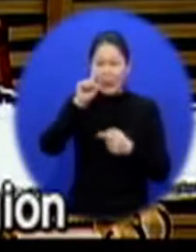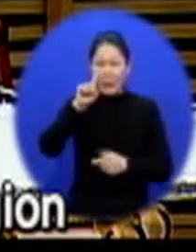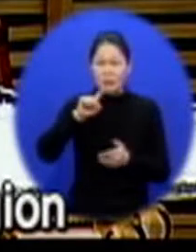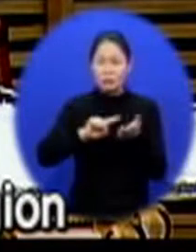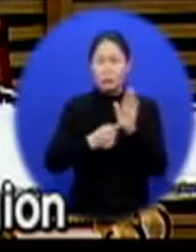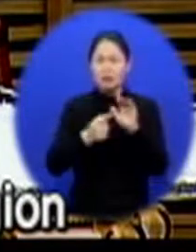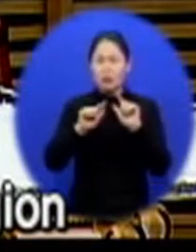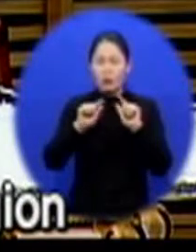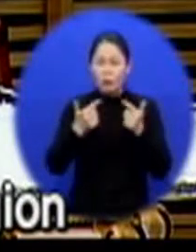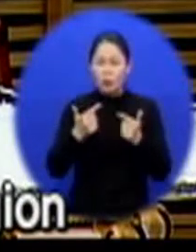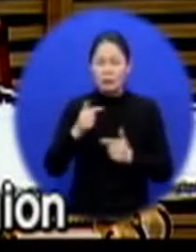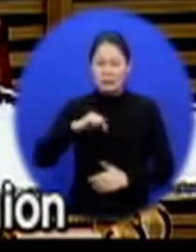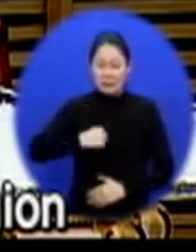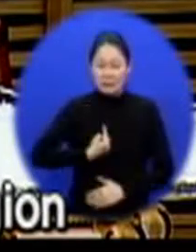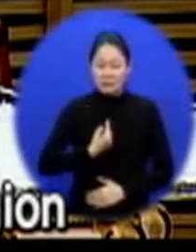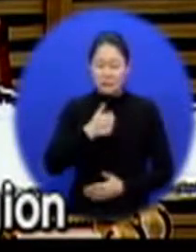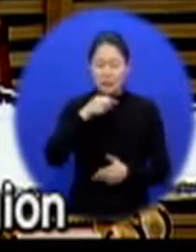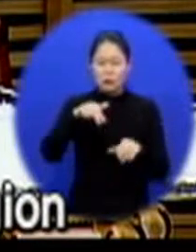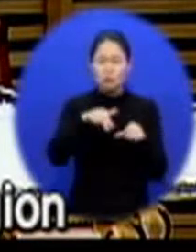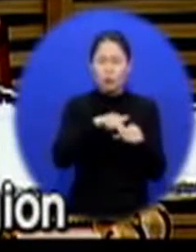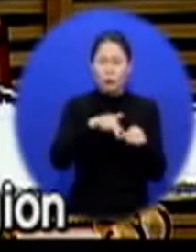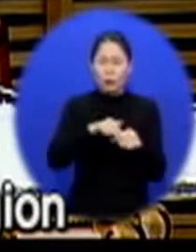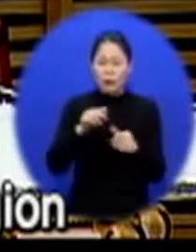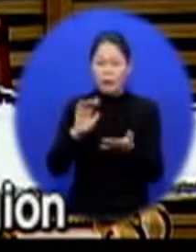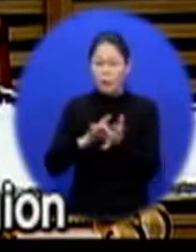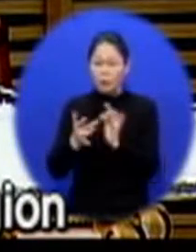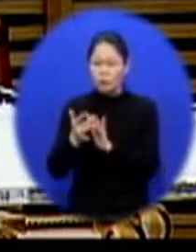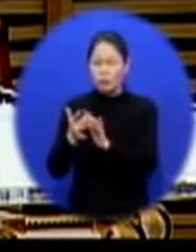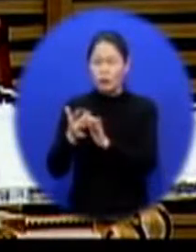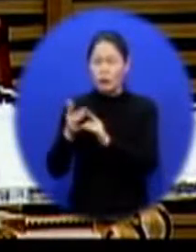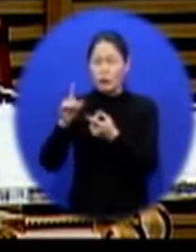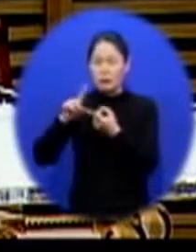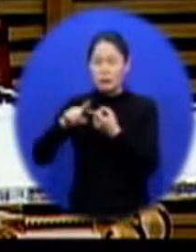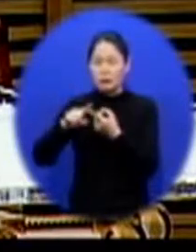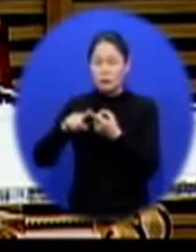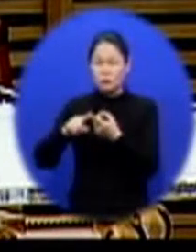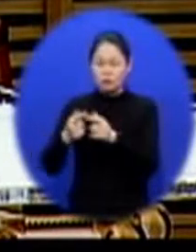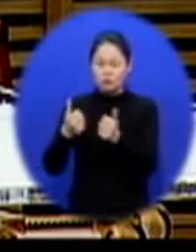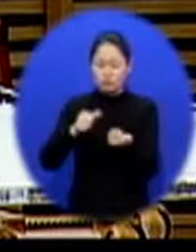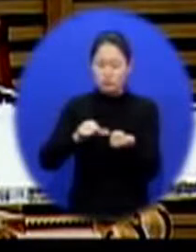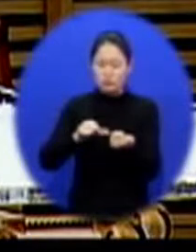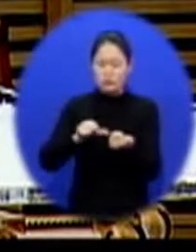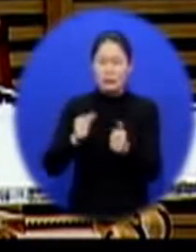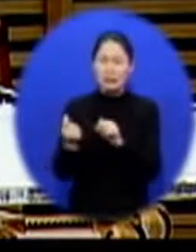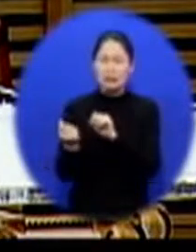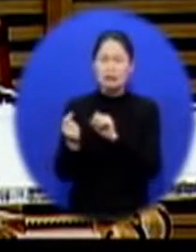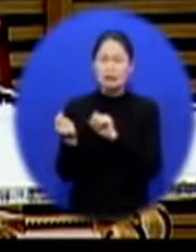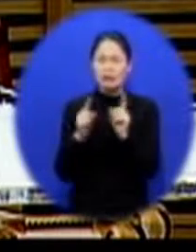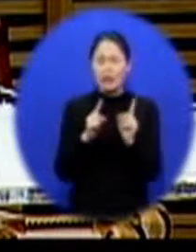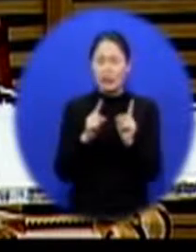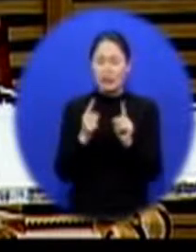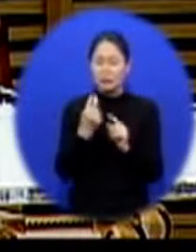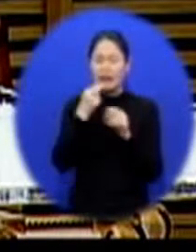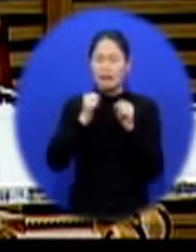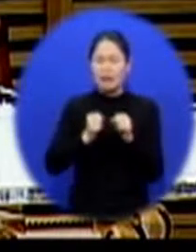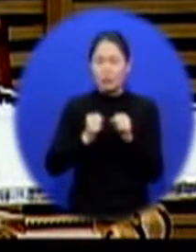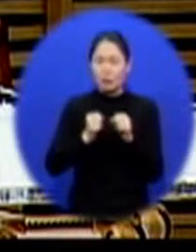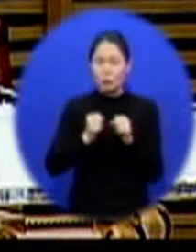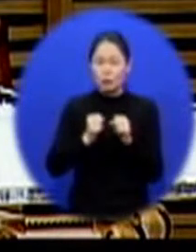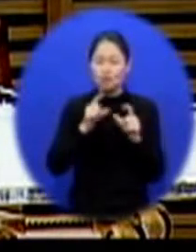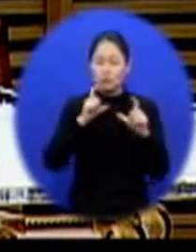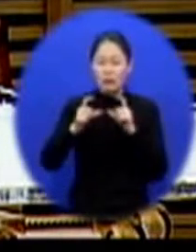종교와 또는 예수라 하는 이가 죽은 것을 살아있다고 바울이 주장하는 그 일에 관한 문제로